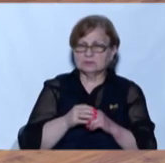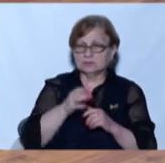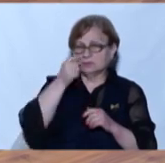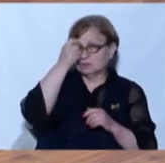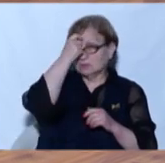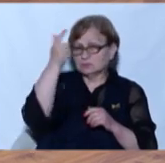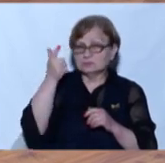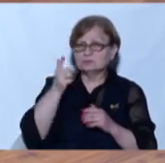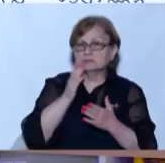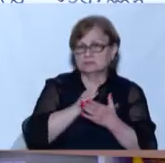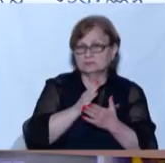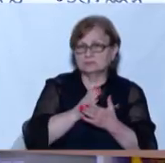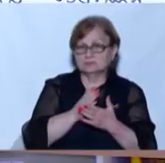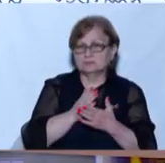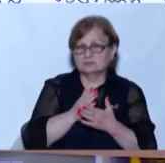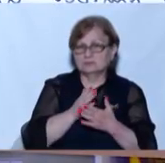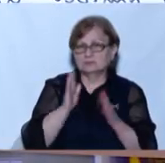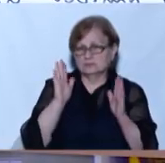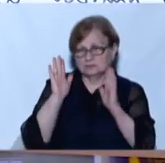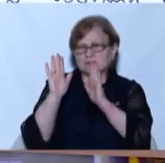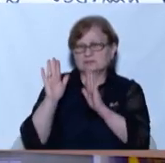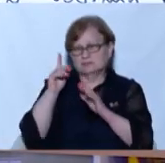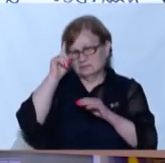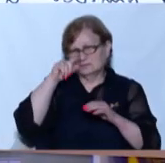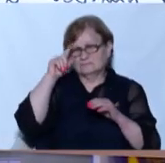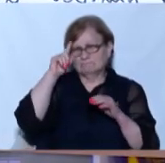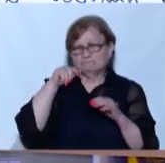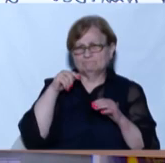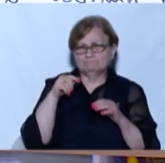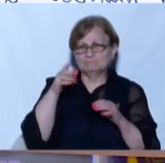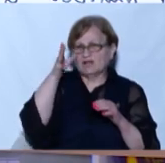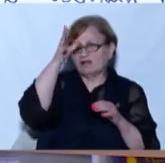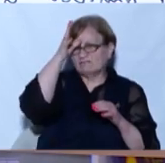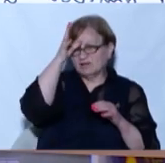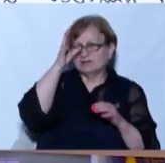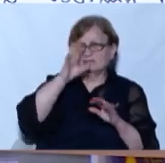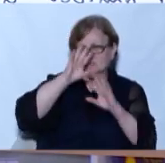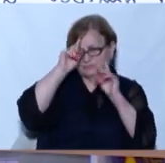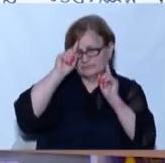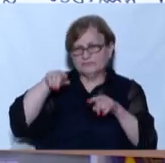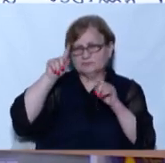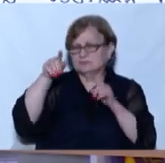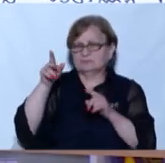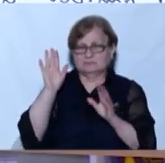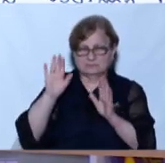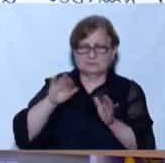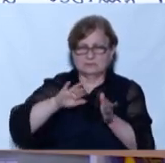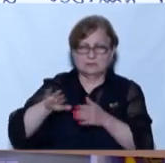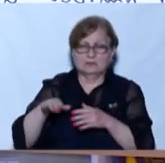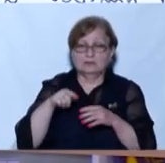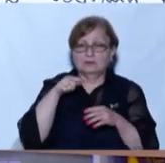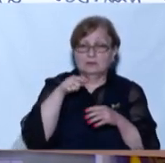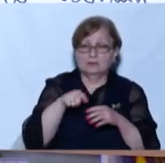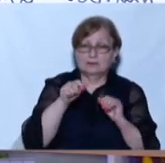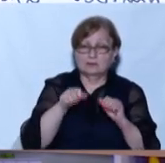რუსთაველი ასაკურველი არის და ესე ვთქვა ეს ინტრიგას დავწოდოთ. ასაკურველი ახ გენია და ჩვენ ამას არ ვსაუბრობთ, მაგრამ ამას